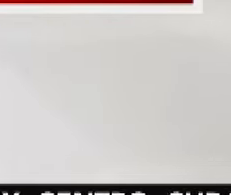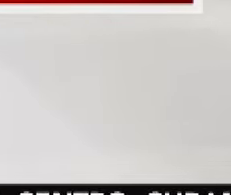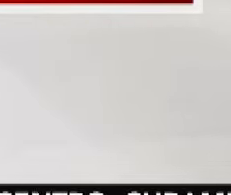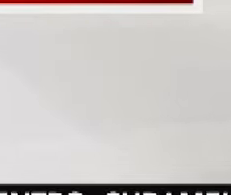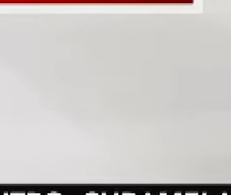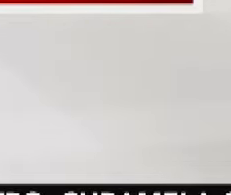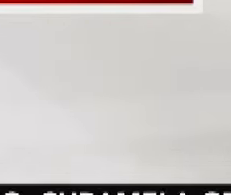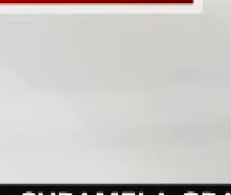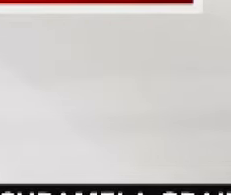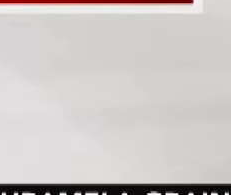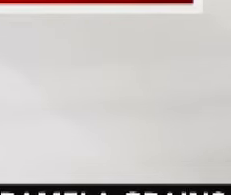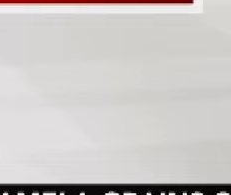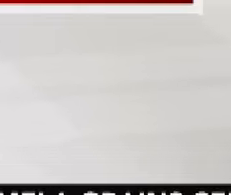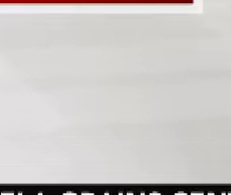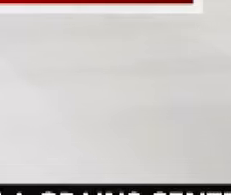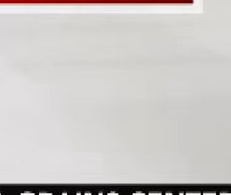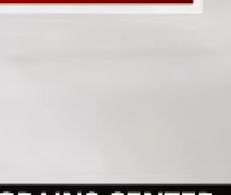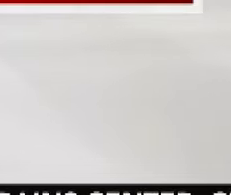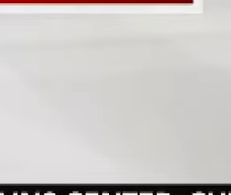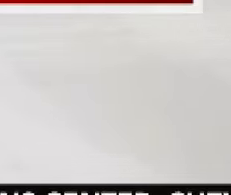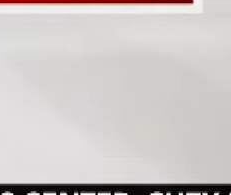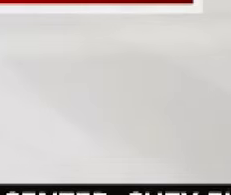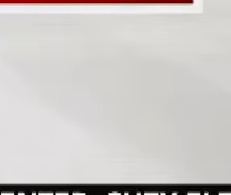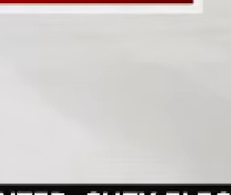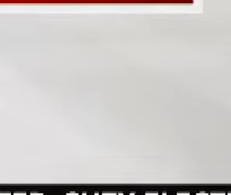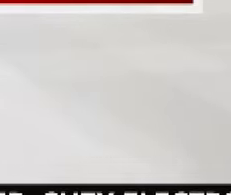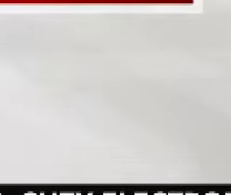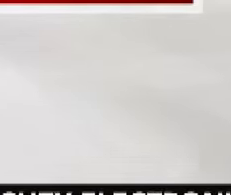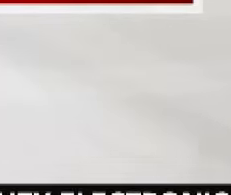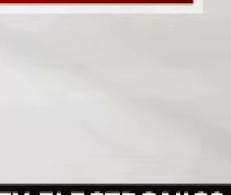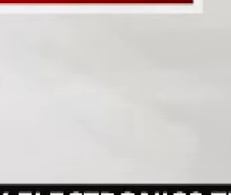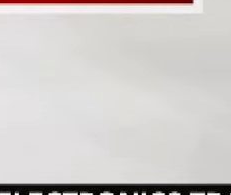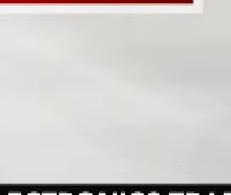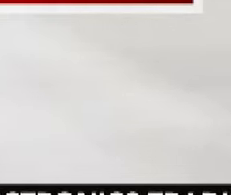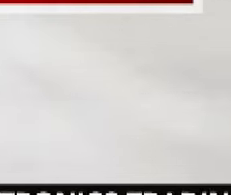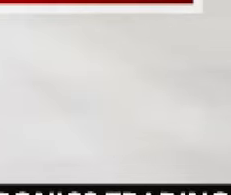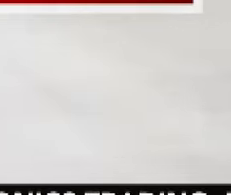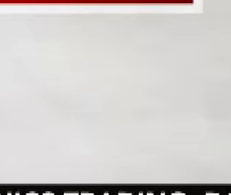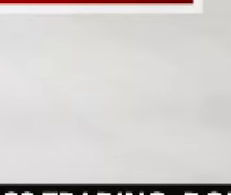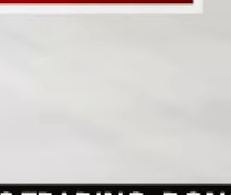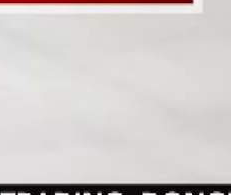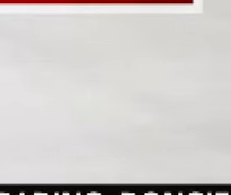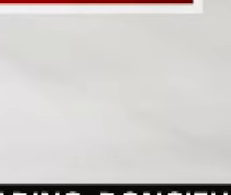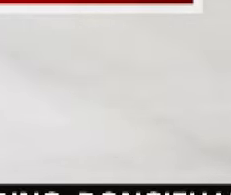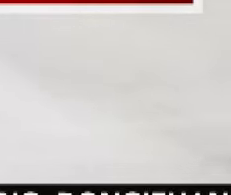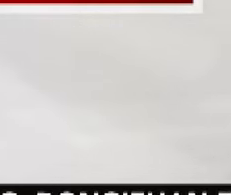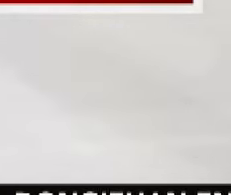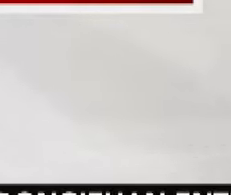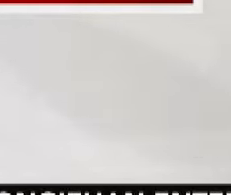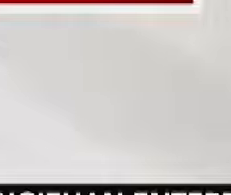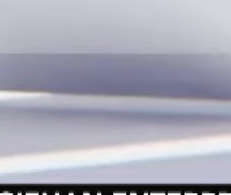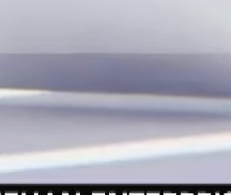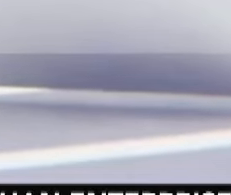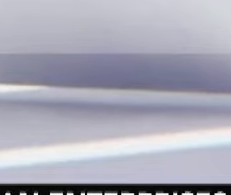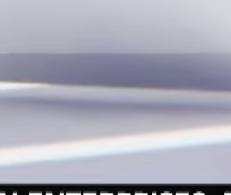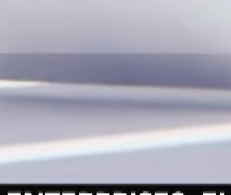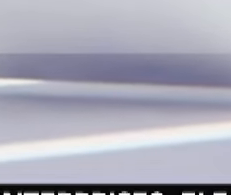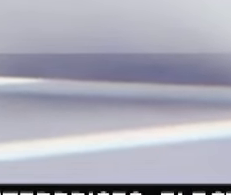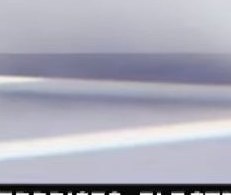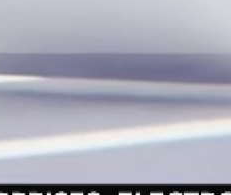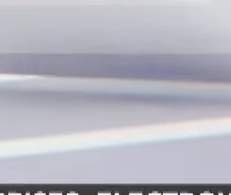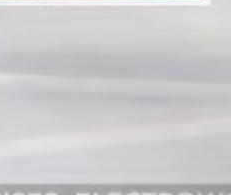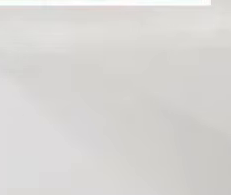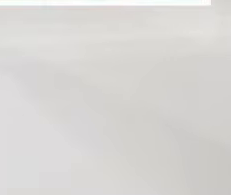sa GMA Network. Ikutan natin ang mga pinerwisyo ng masungit na panahon hanggang sa mga rehiyon.